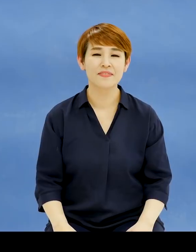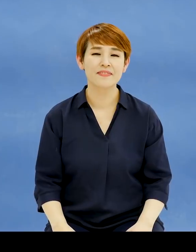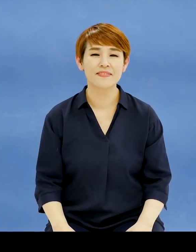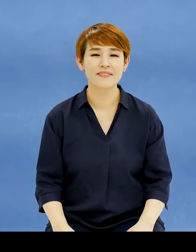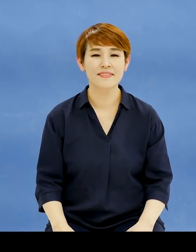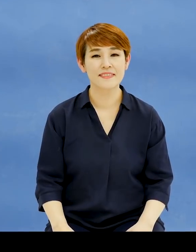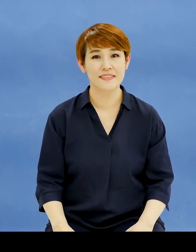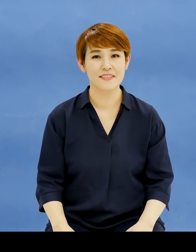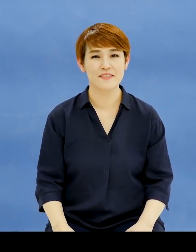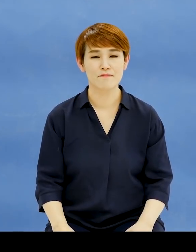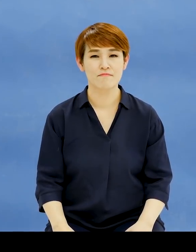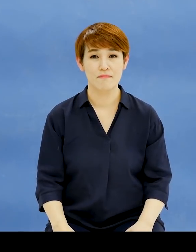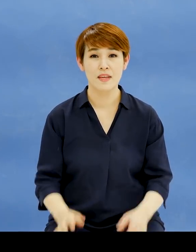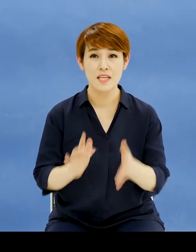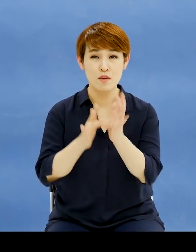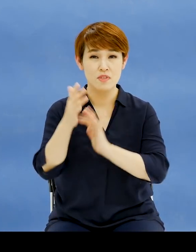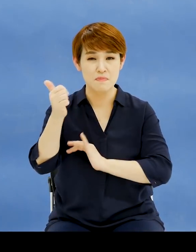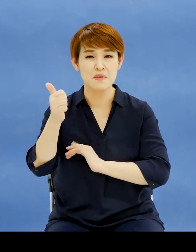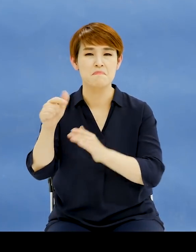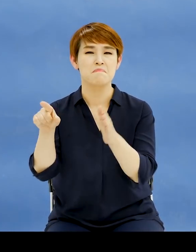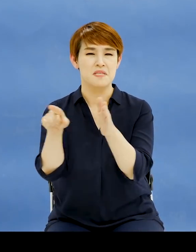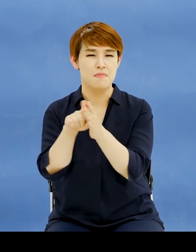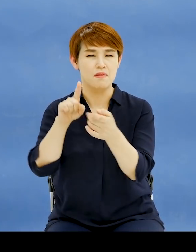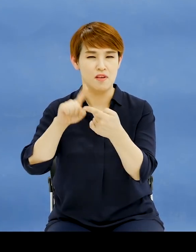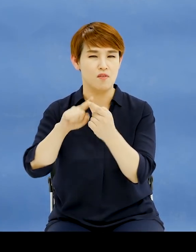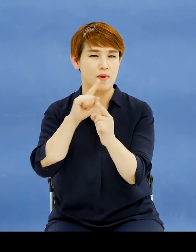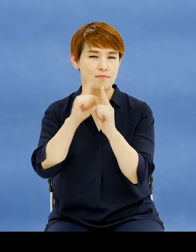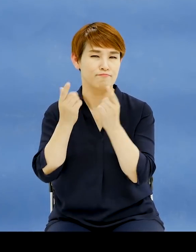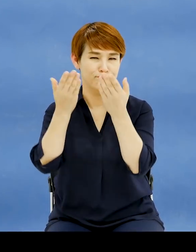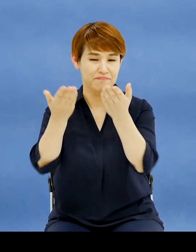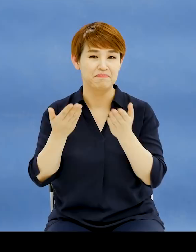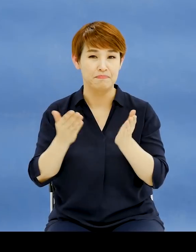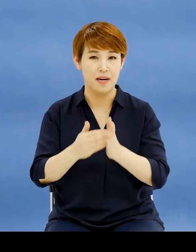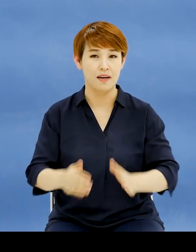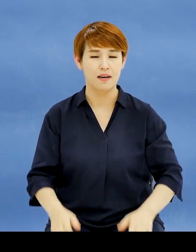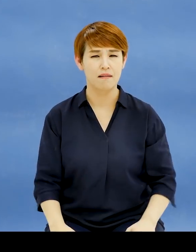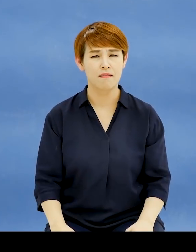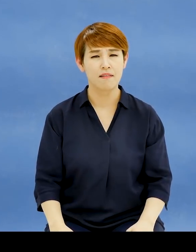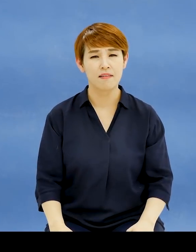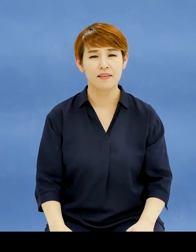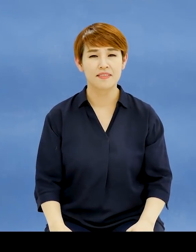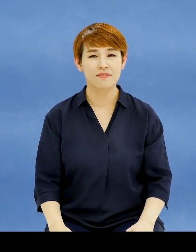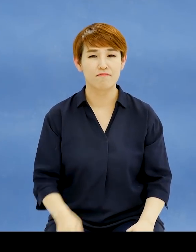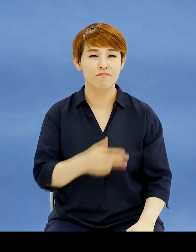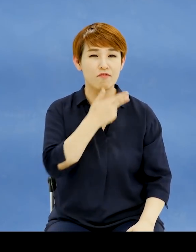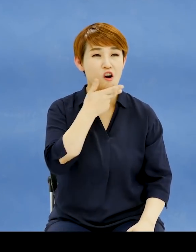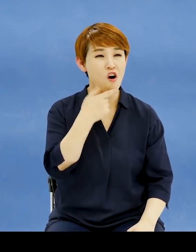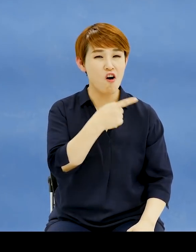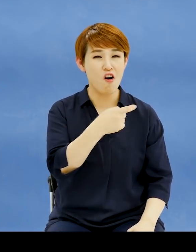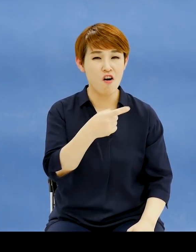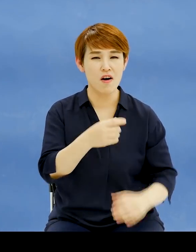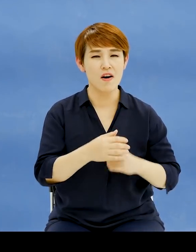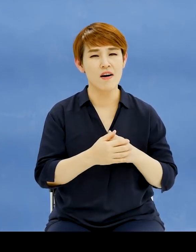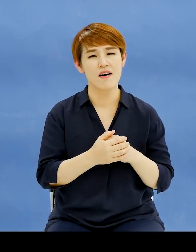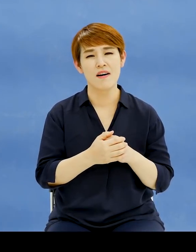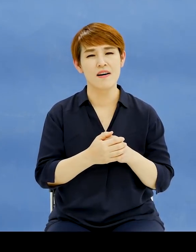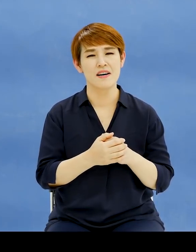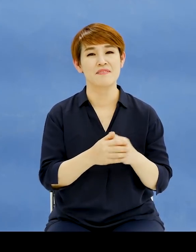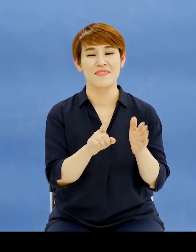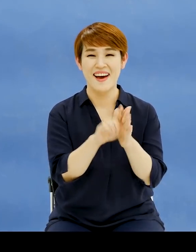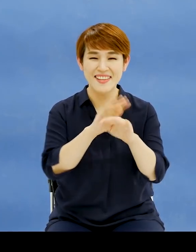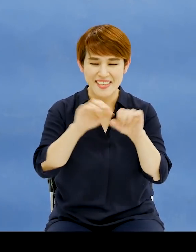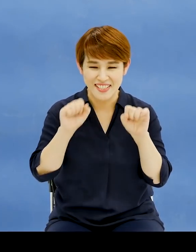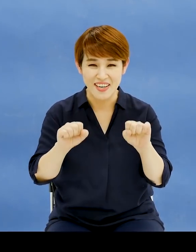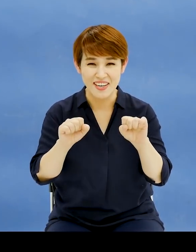Jesus did talk about degrees of faith. 예수님은 믿음의 단계에 대해서 말씀을 하셨어요. So instead, God will often just say, listen, trust